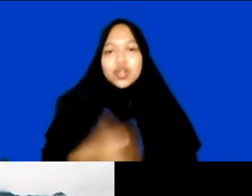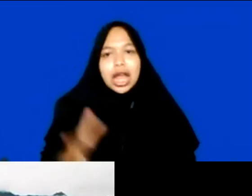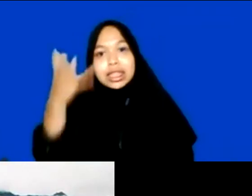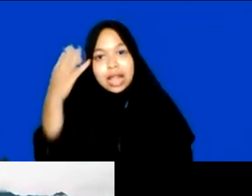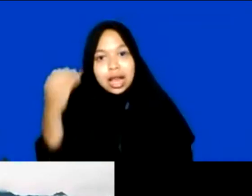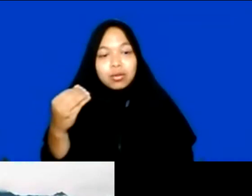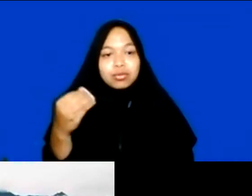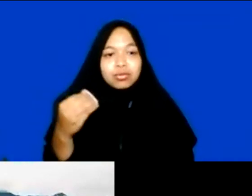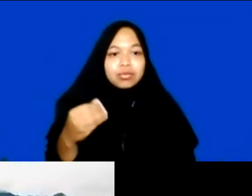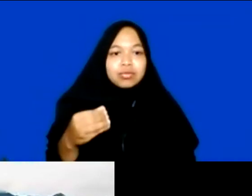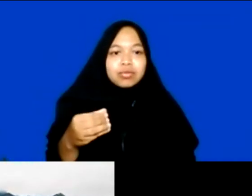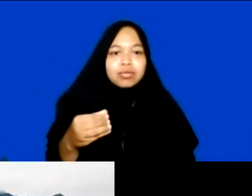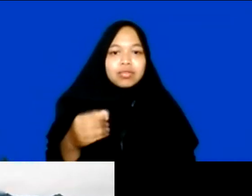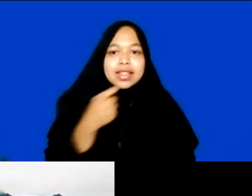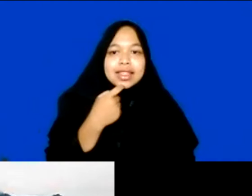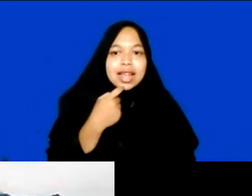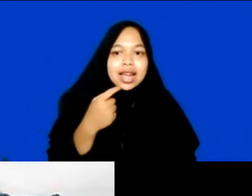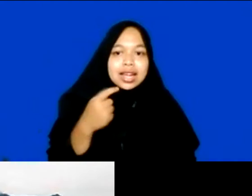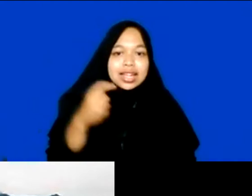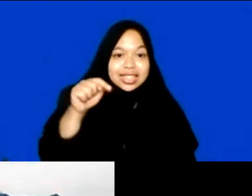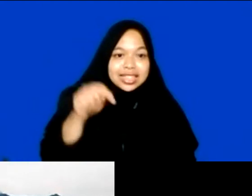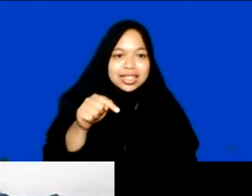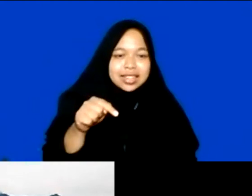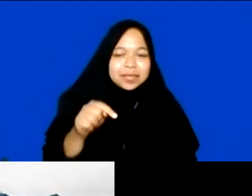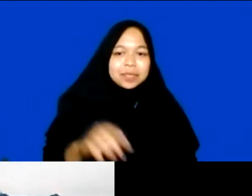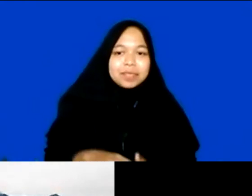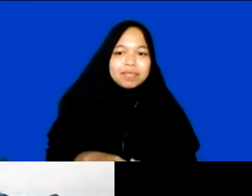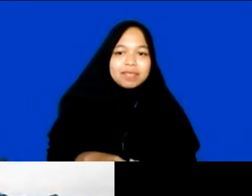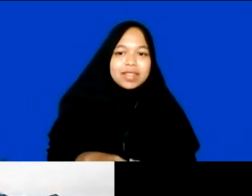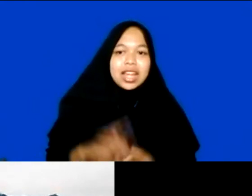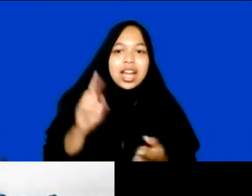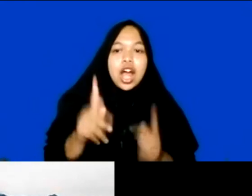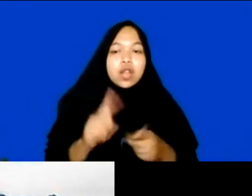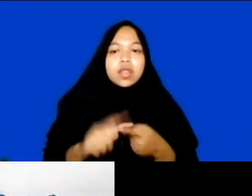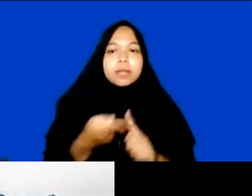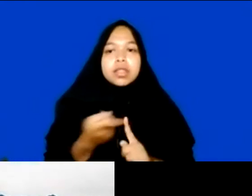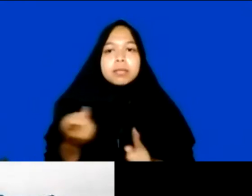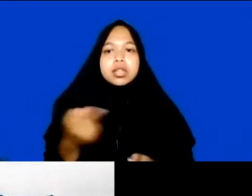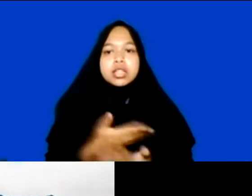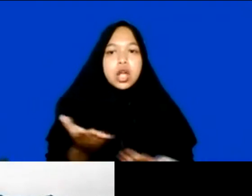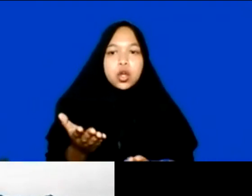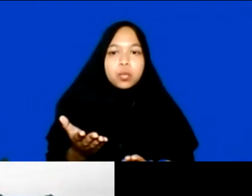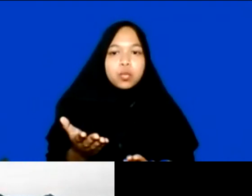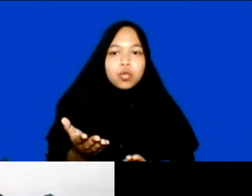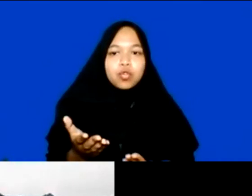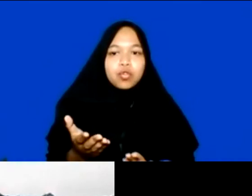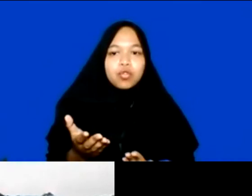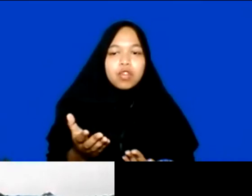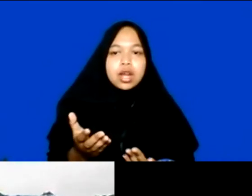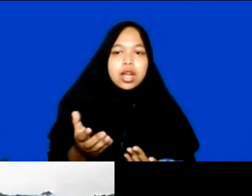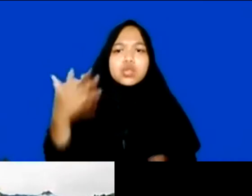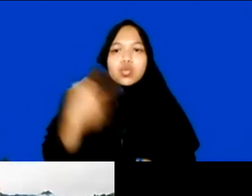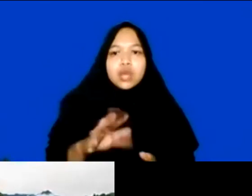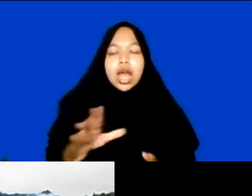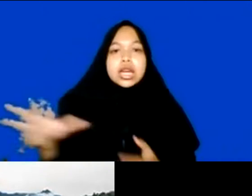mengembangkan lagi, bahkan kalau bisa menemukan teknik baru atau macam apa aliran gaya di dalam